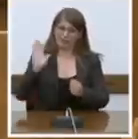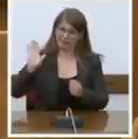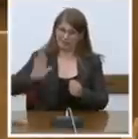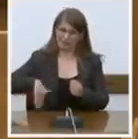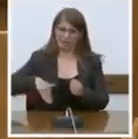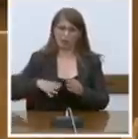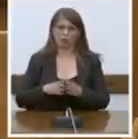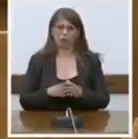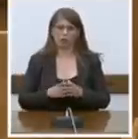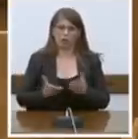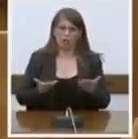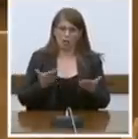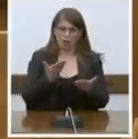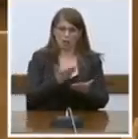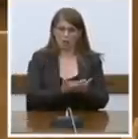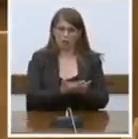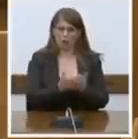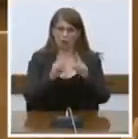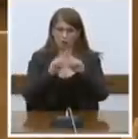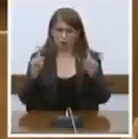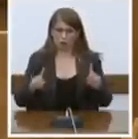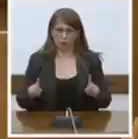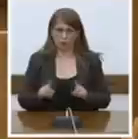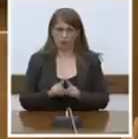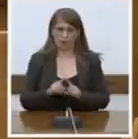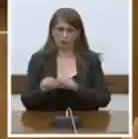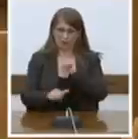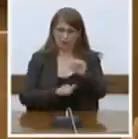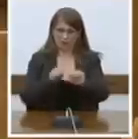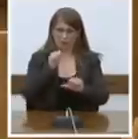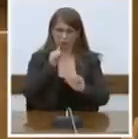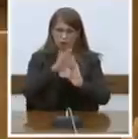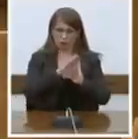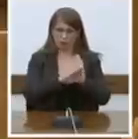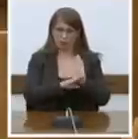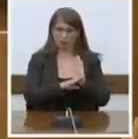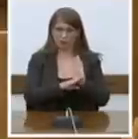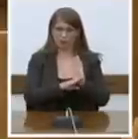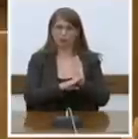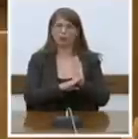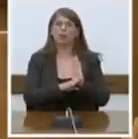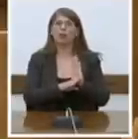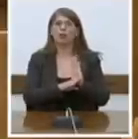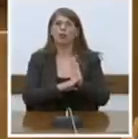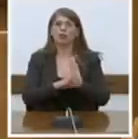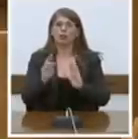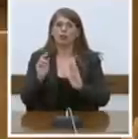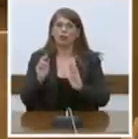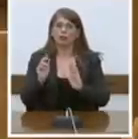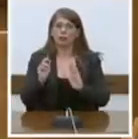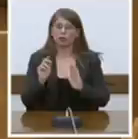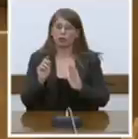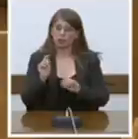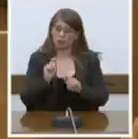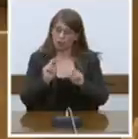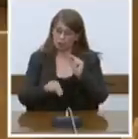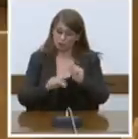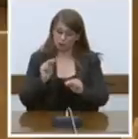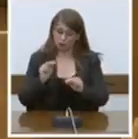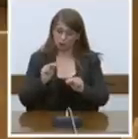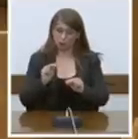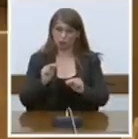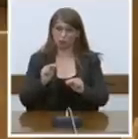θα προτείνουμε στο πλαίσιο της αναθεώρησης να θεσμοθετηθεί, κύριε της κυβέρνησης, ακούστε